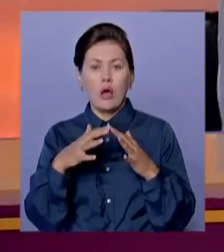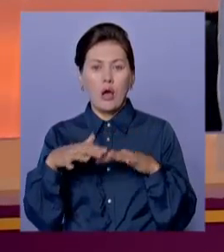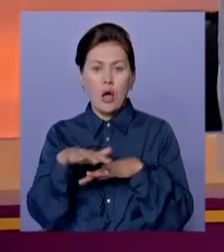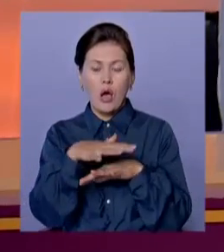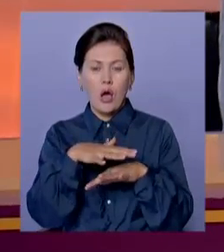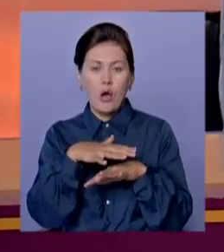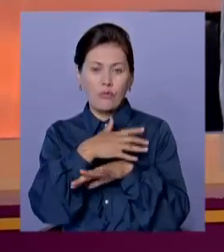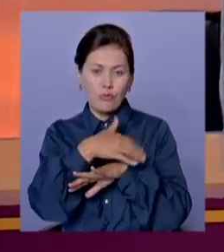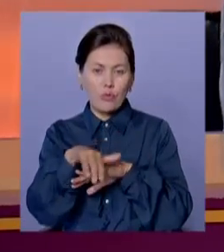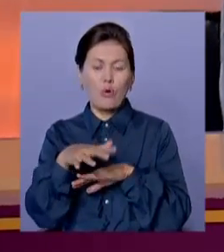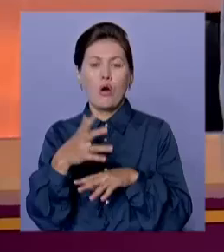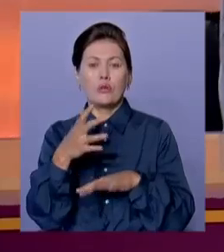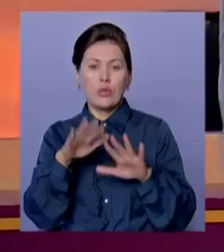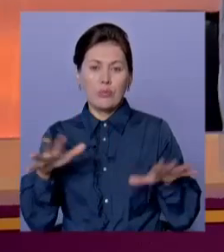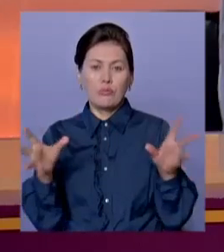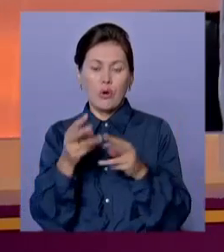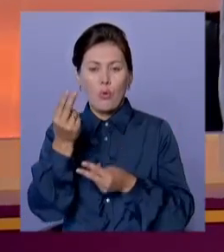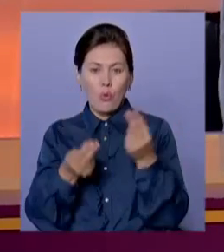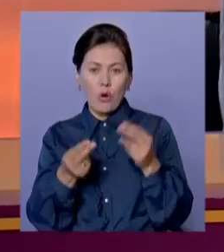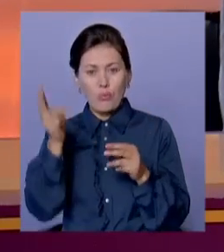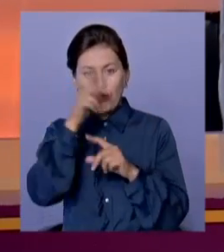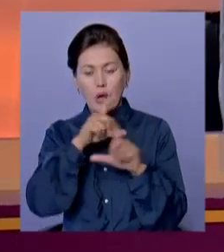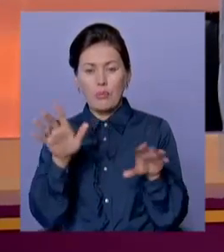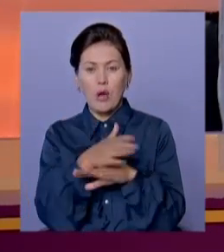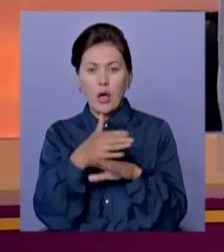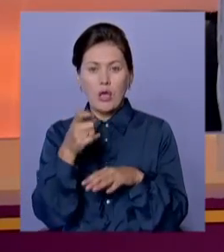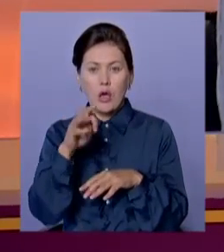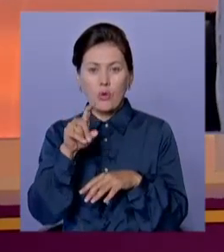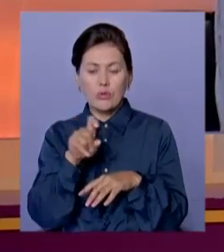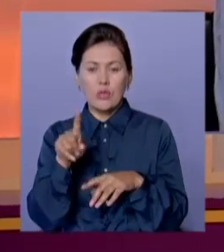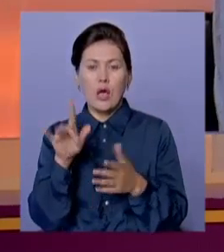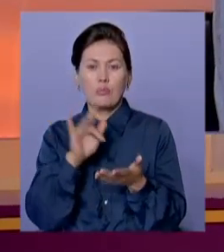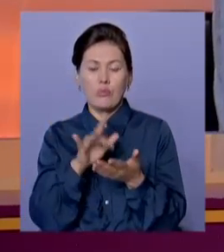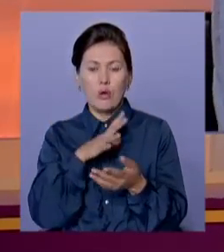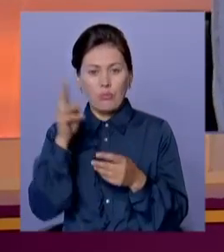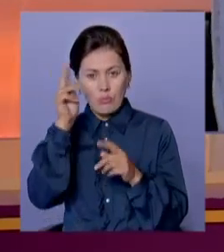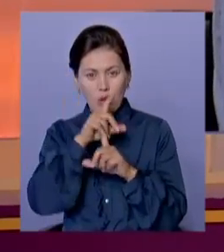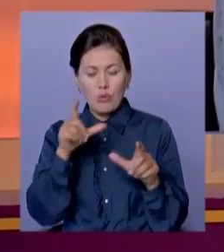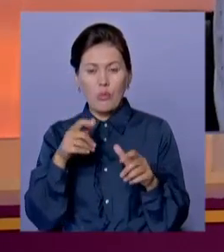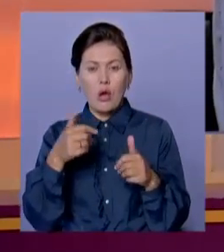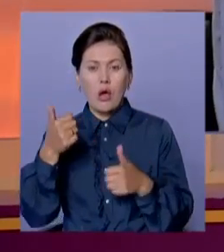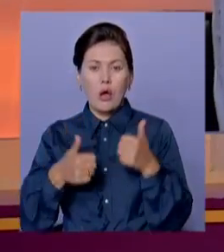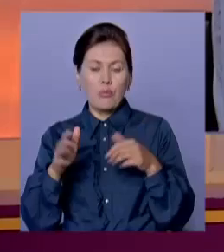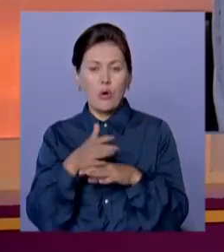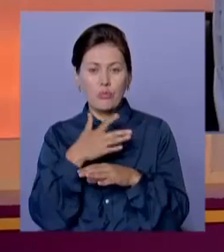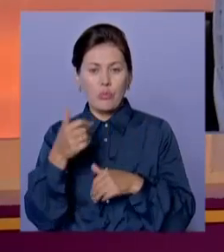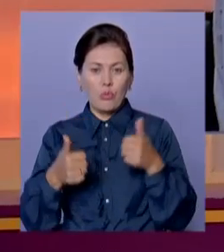ойнадық. Содан кейін сол мектеп арасында, Аягөз қаласында мектеп арасында жарыстар болды. Сол